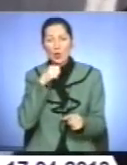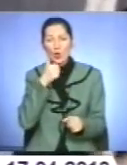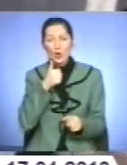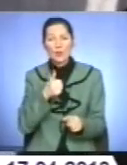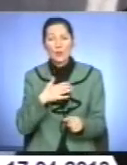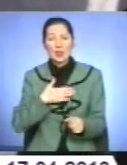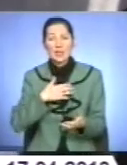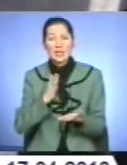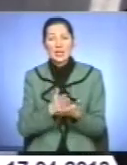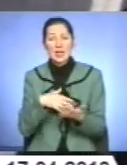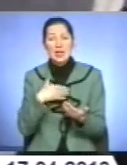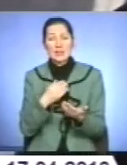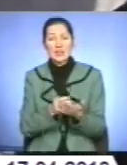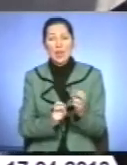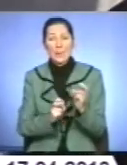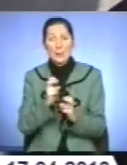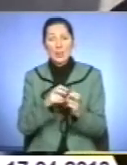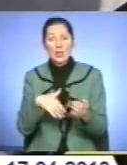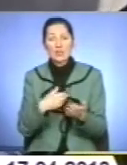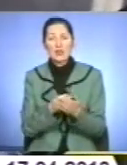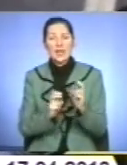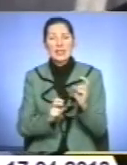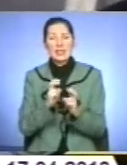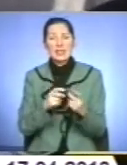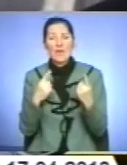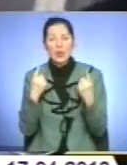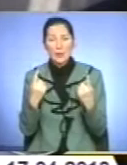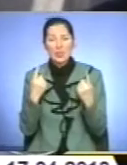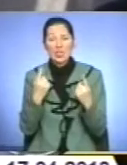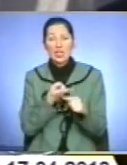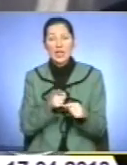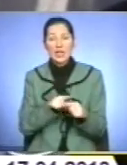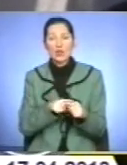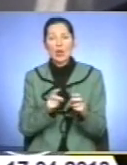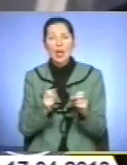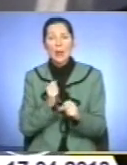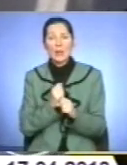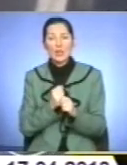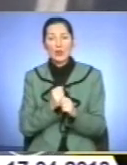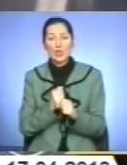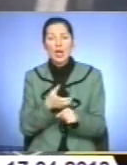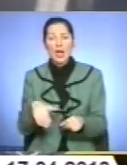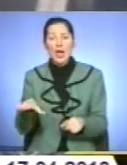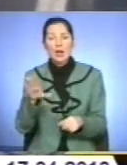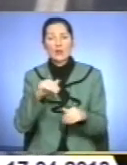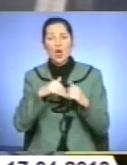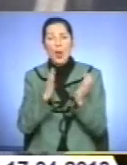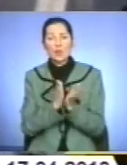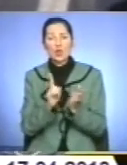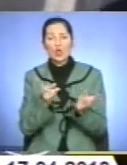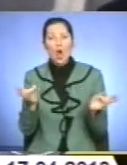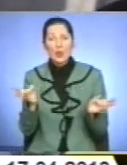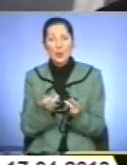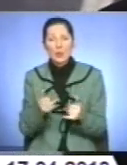У нас є свої підприємства, свої заводи мощніші, які виробляють все абсолютно, що необхідно